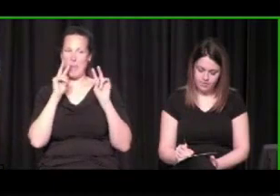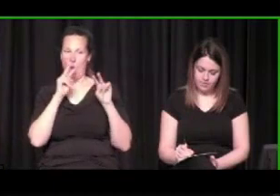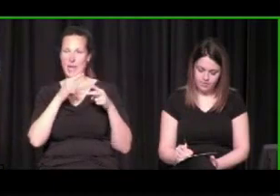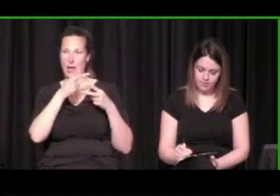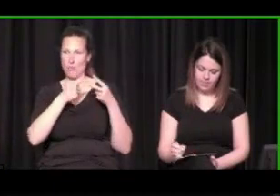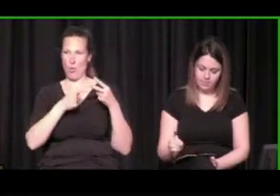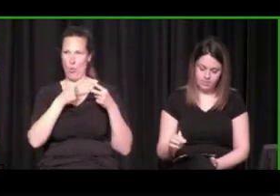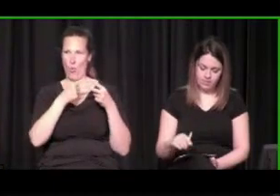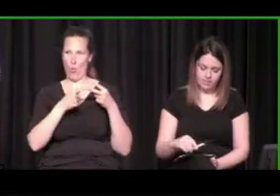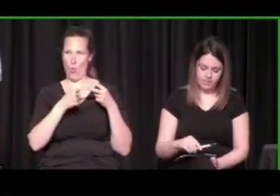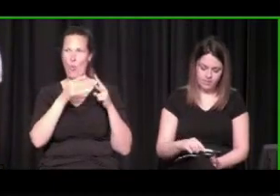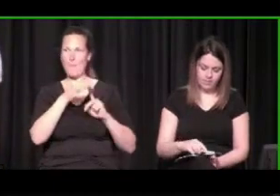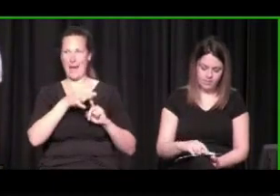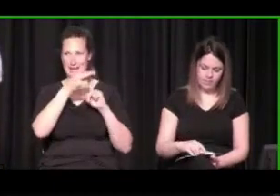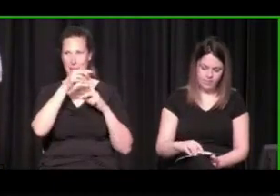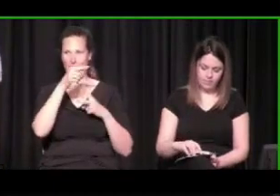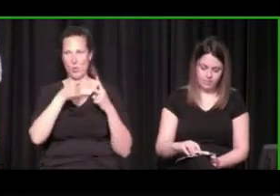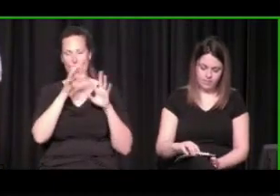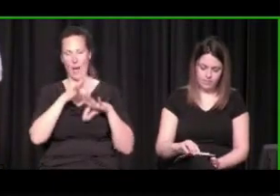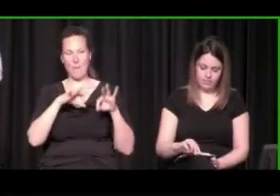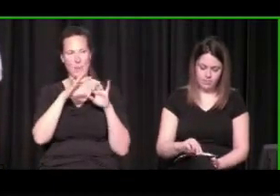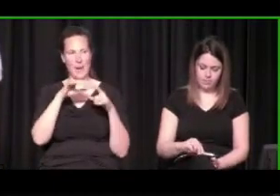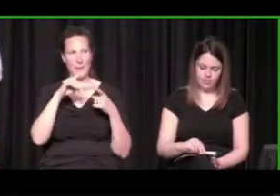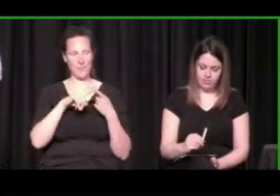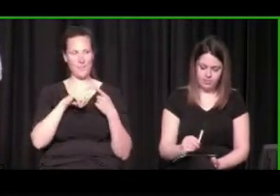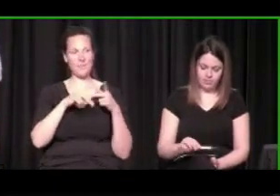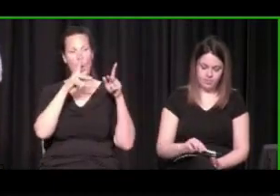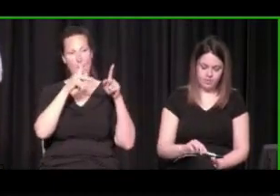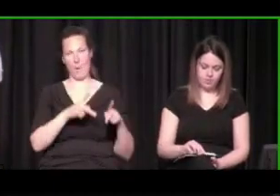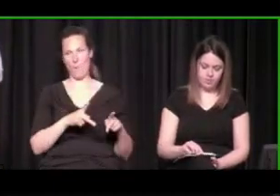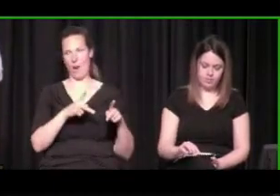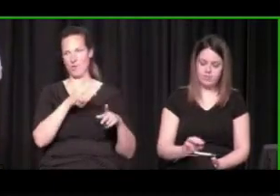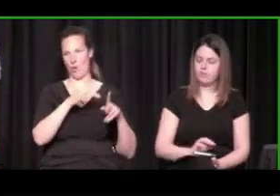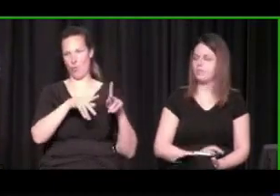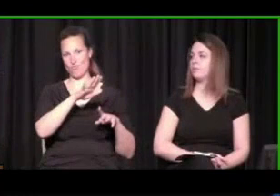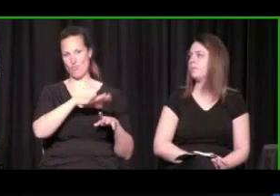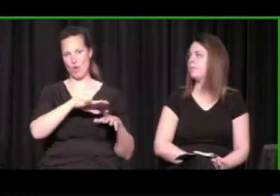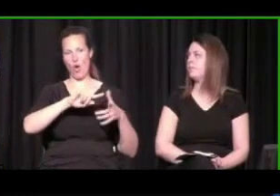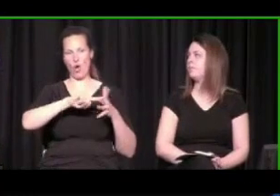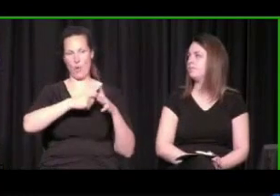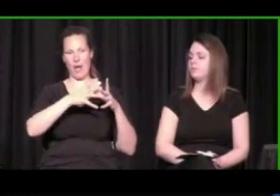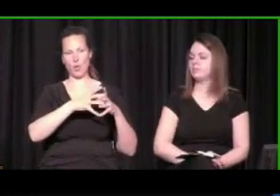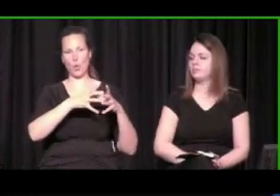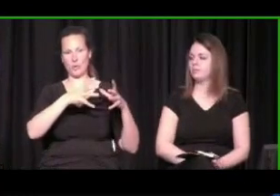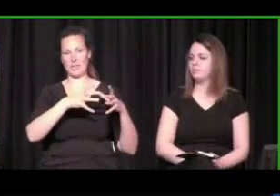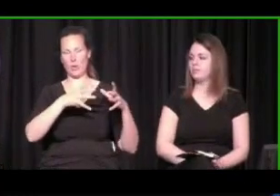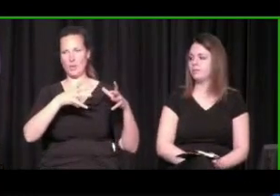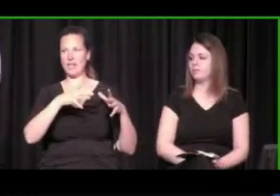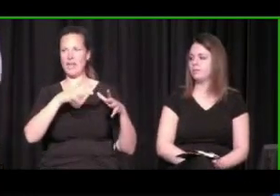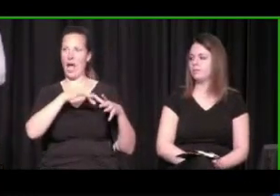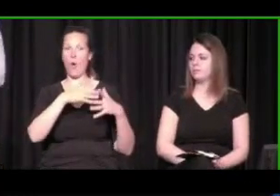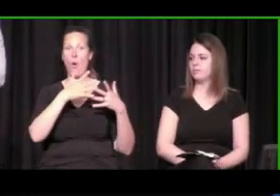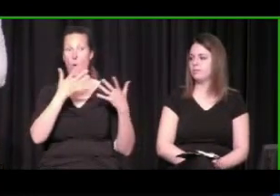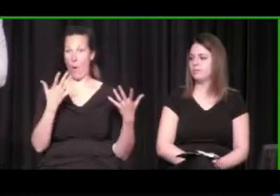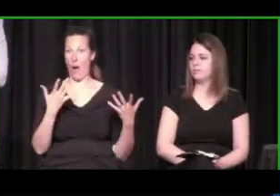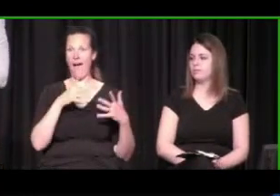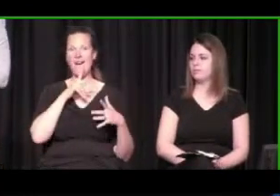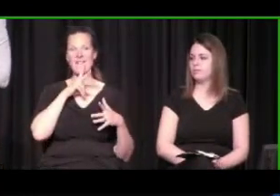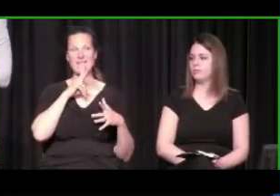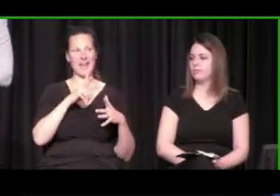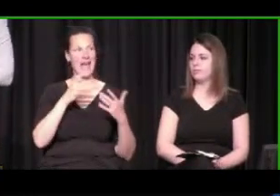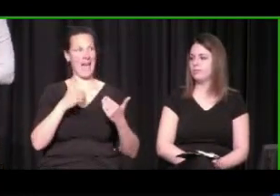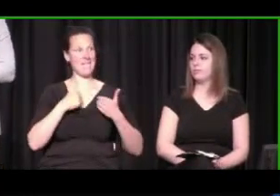sur deux éléments principaux par rapport à ça. Une population qui est en émergence, d'abord parce qu'elle a une espérance de vie qui est